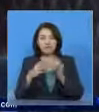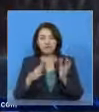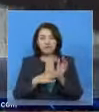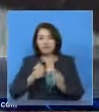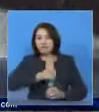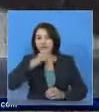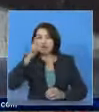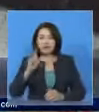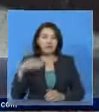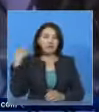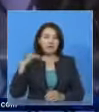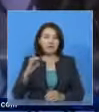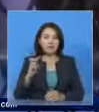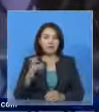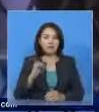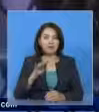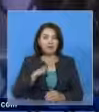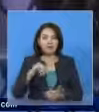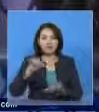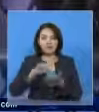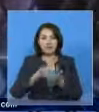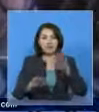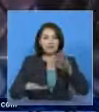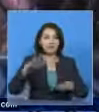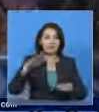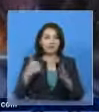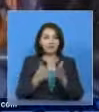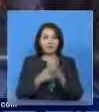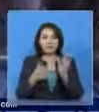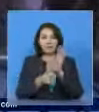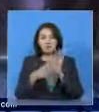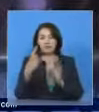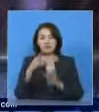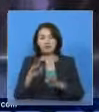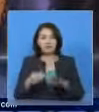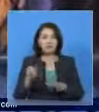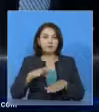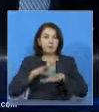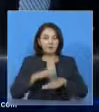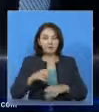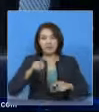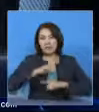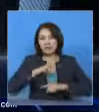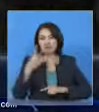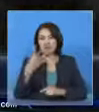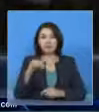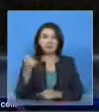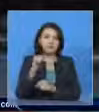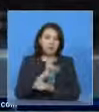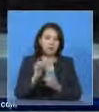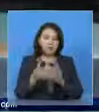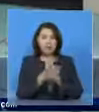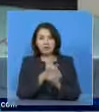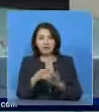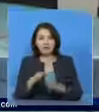бойцов. Актюбинец Жанибек Тыныштык, выступавший в весовой категории до 61 килограмма, провел на турнире 4 боя. В 3 из них были